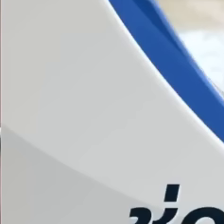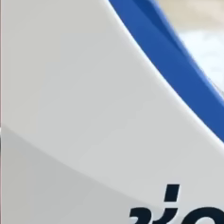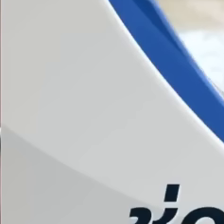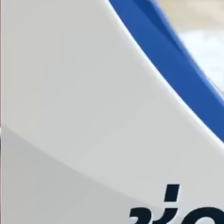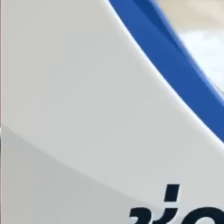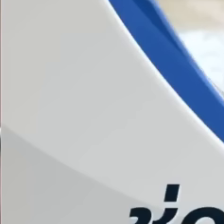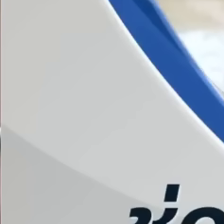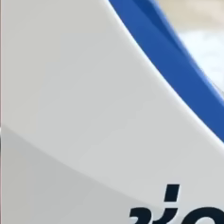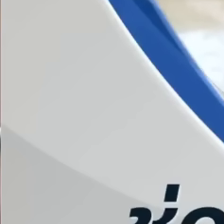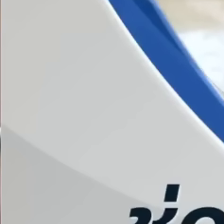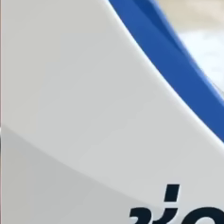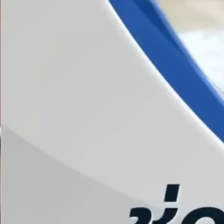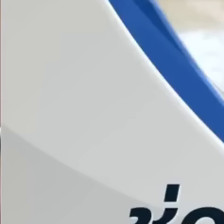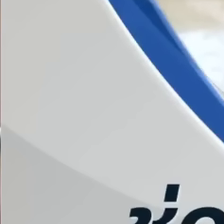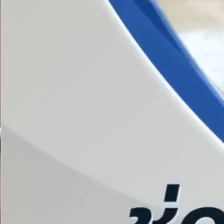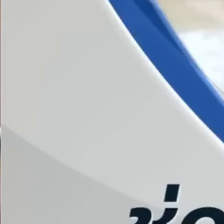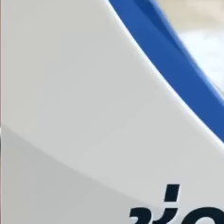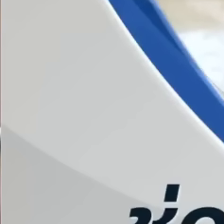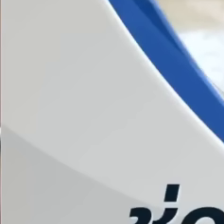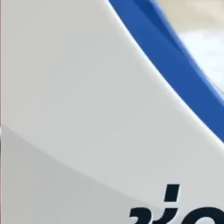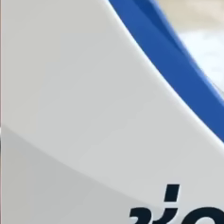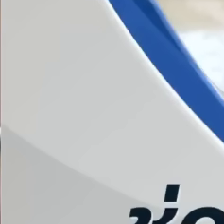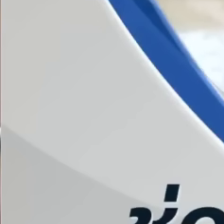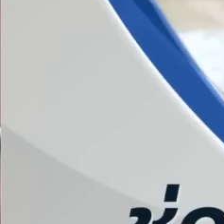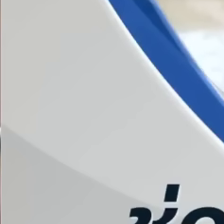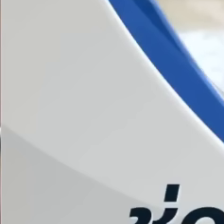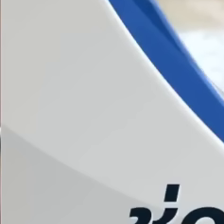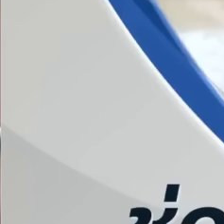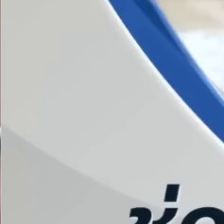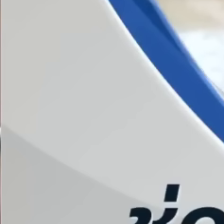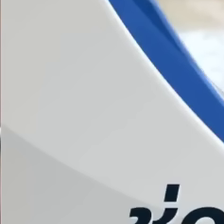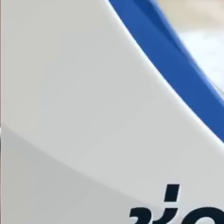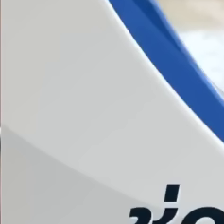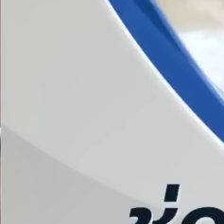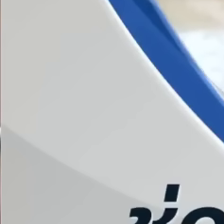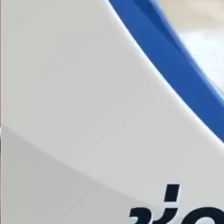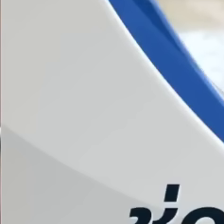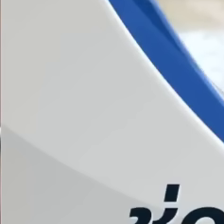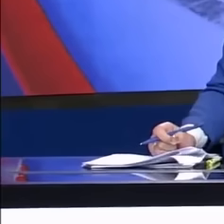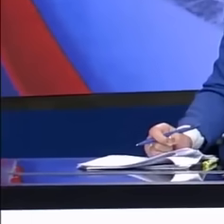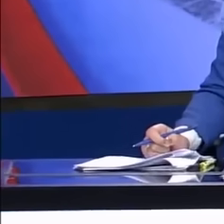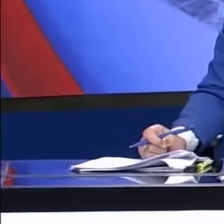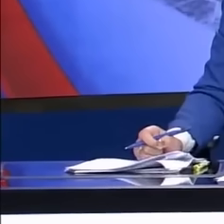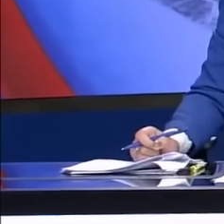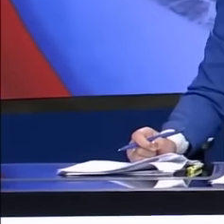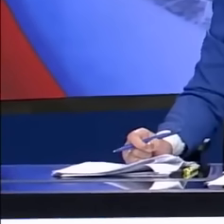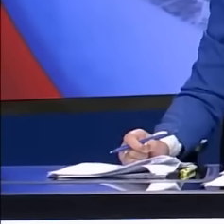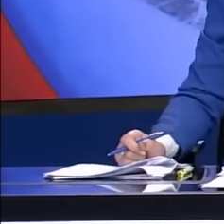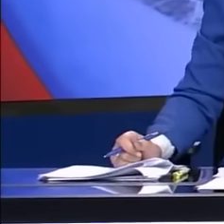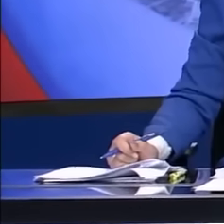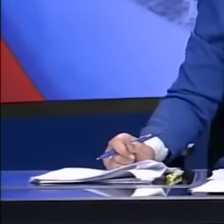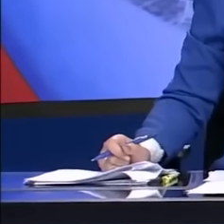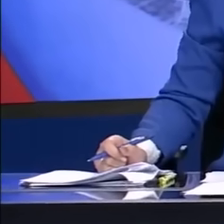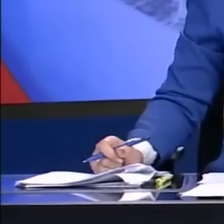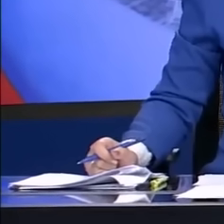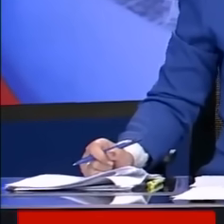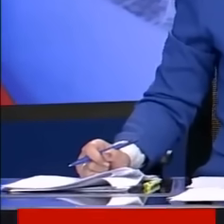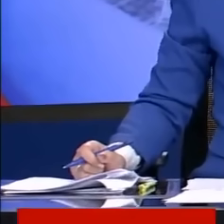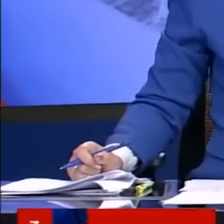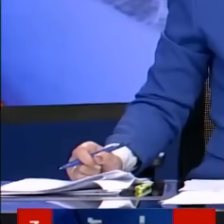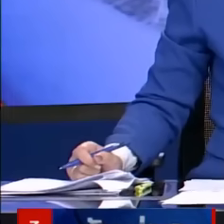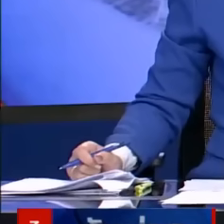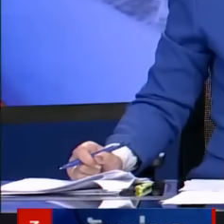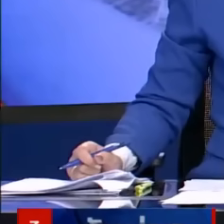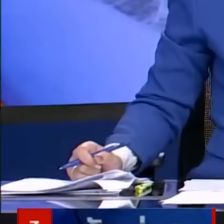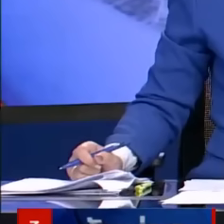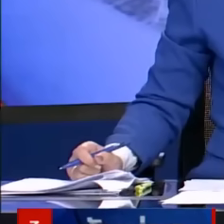ารชีวิตค่ะช่วงหน้าอย่าเปลี่ยนช่องไปไหนเจาะลึกกันเนชั่นทันข่าวค่ำค่ะ ติดตามความคืบหน้าคดีการยิงสาร